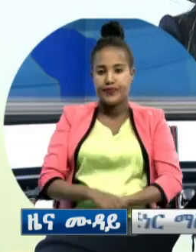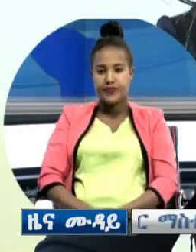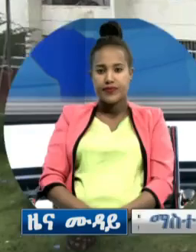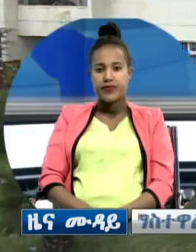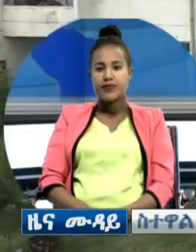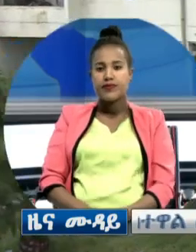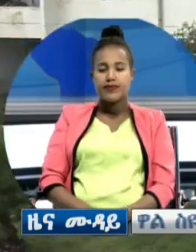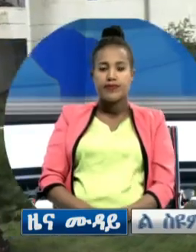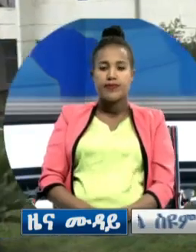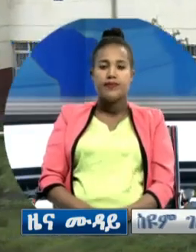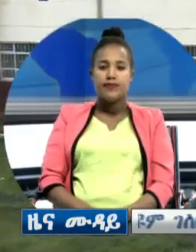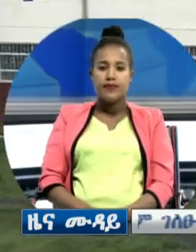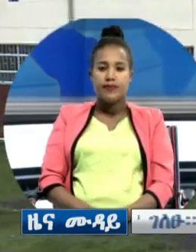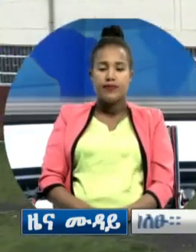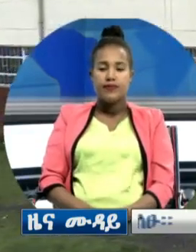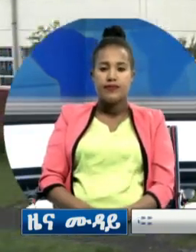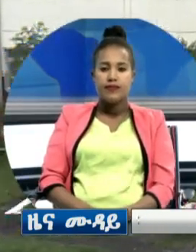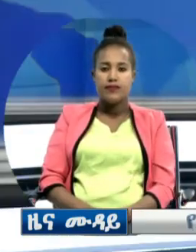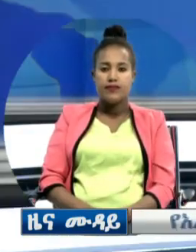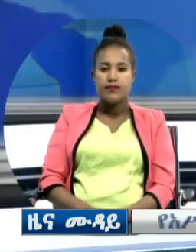የማስበው።